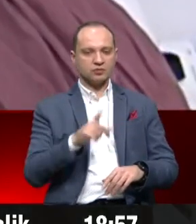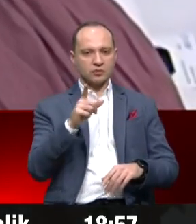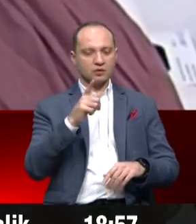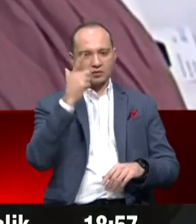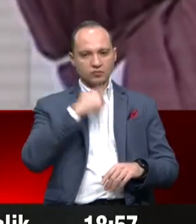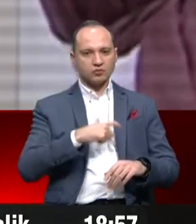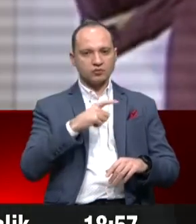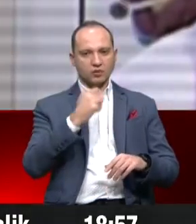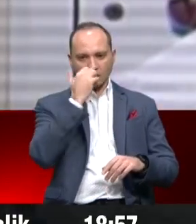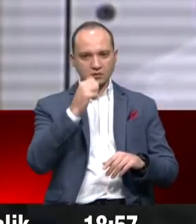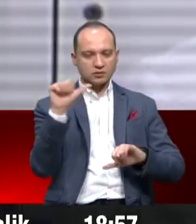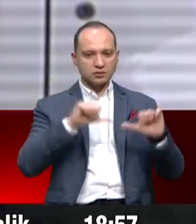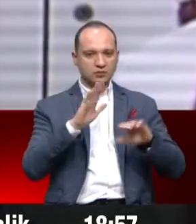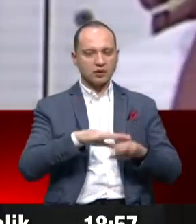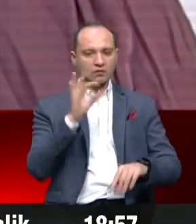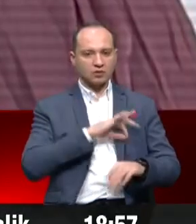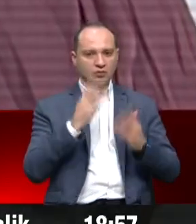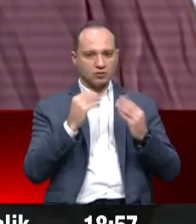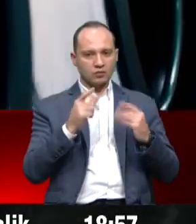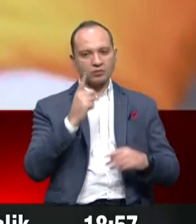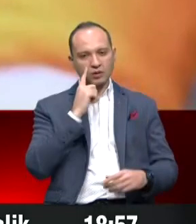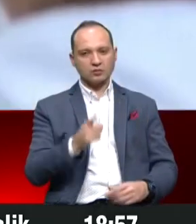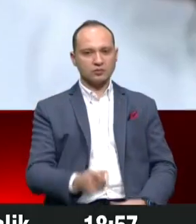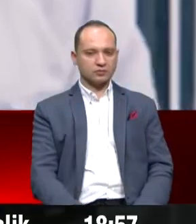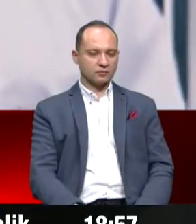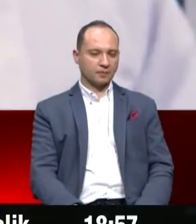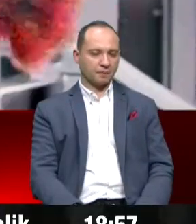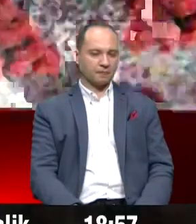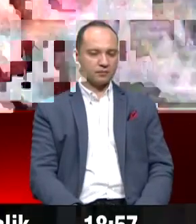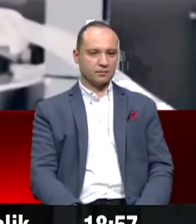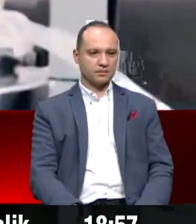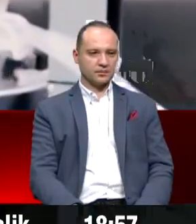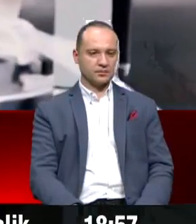anda antikor testi yapılıyor dedin Faydası oldu bu olmadığına bakılıyor